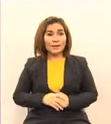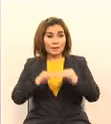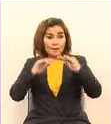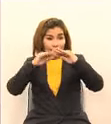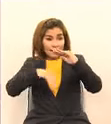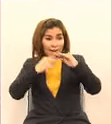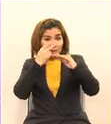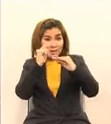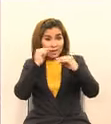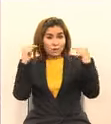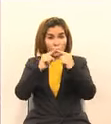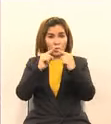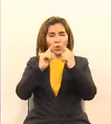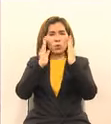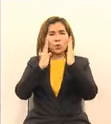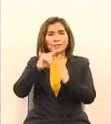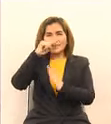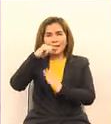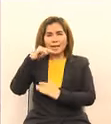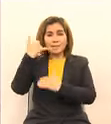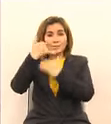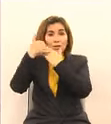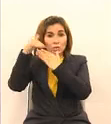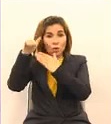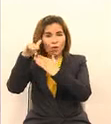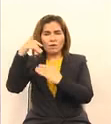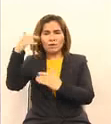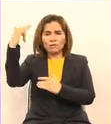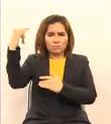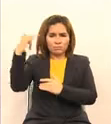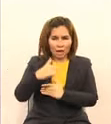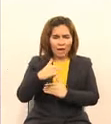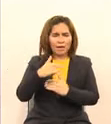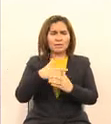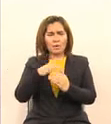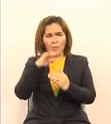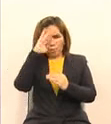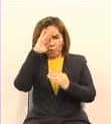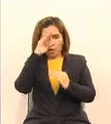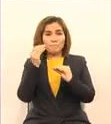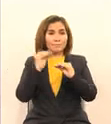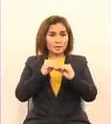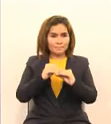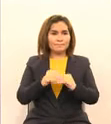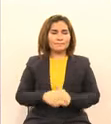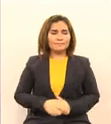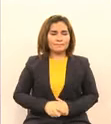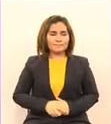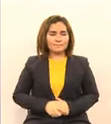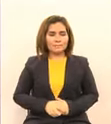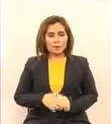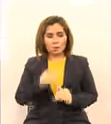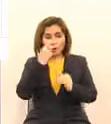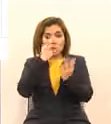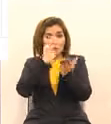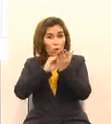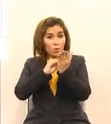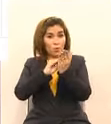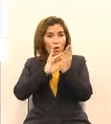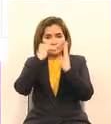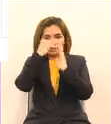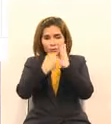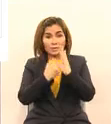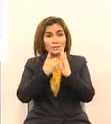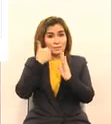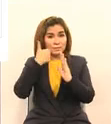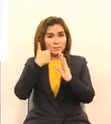พื้นที่เสี่ยงหรือพื้นที่มีการระบาดนะครับสไลด์ถัดไปต่างจังหวัดต่างจากกรุงเทพมหาน